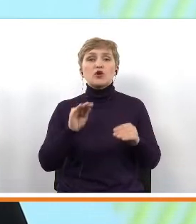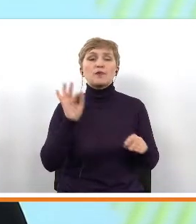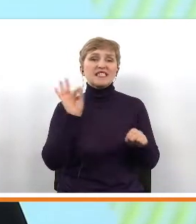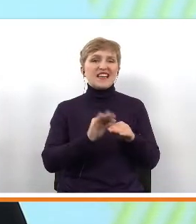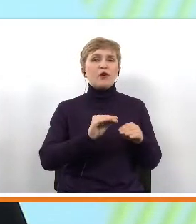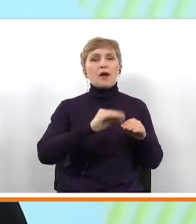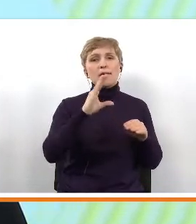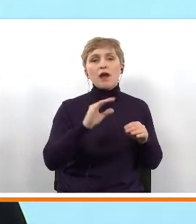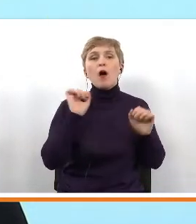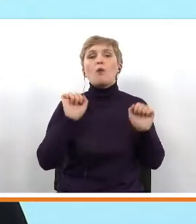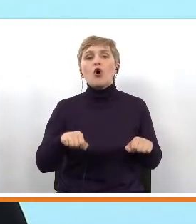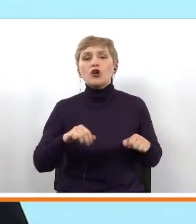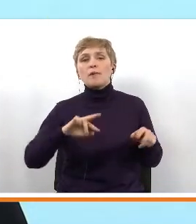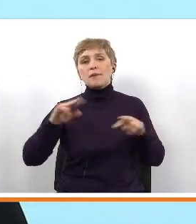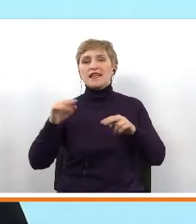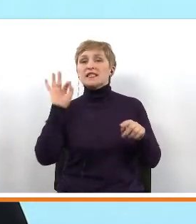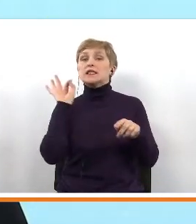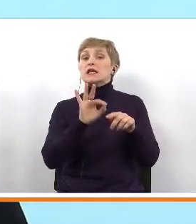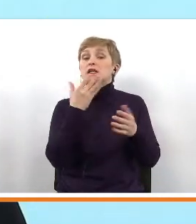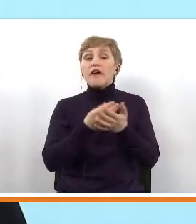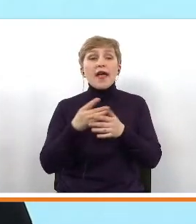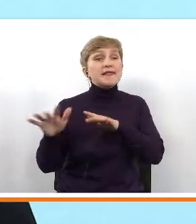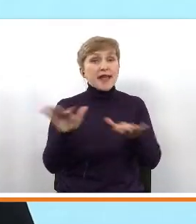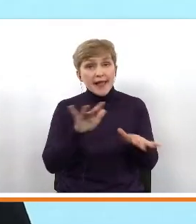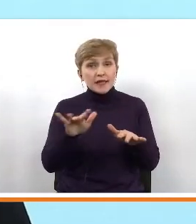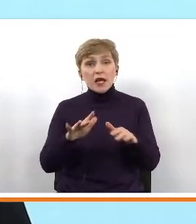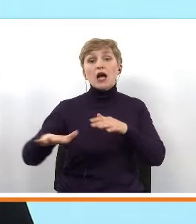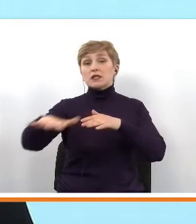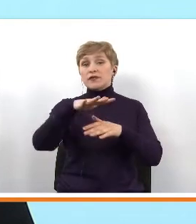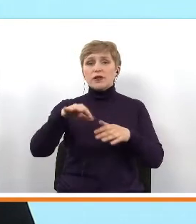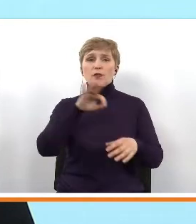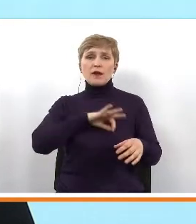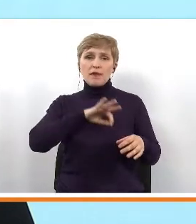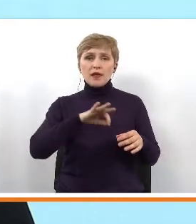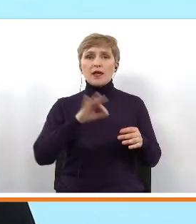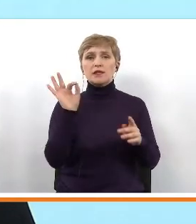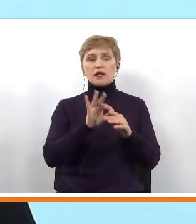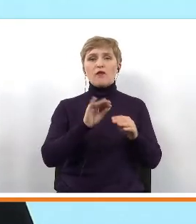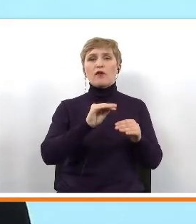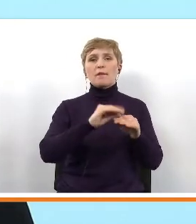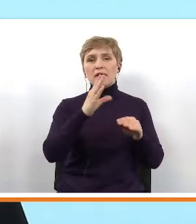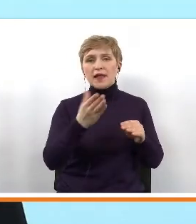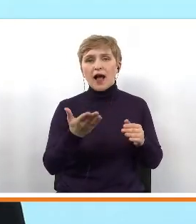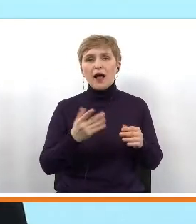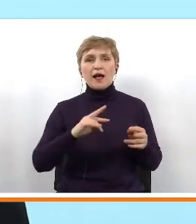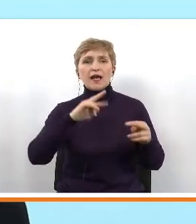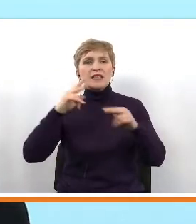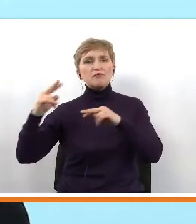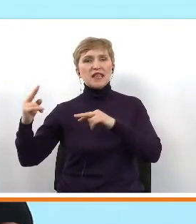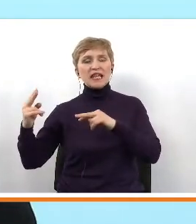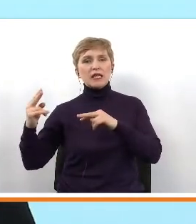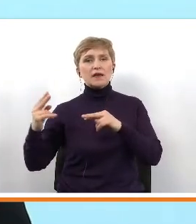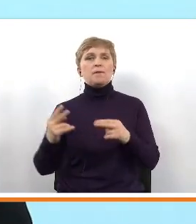может поменять цель своей деятельности, сферу применения целевого капитала, ну, в общем-то, существенно